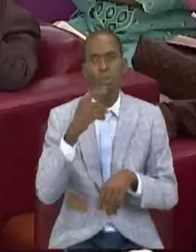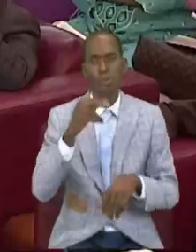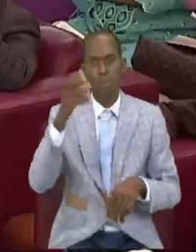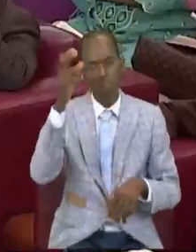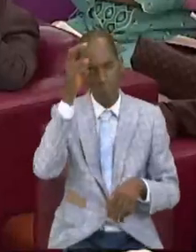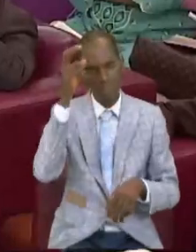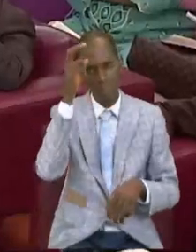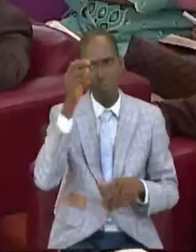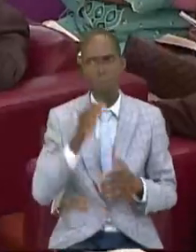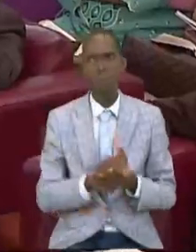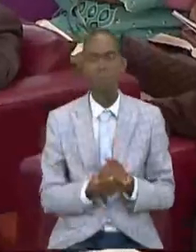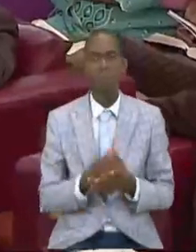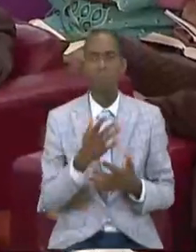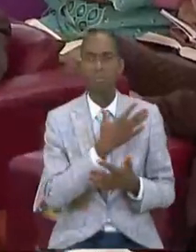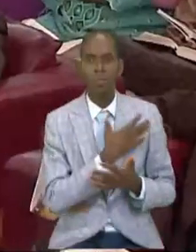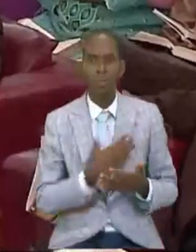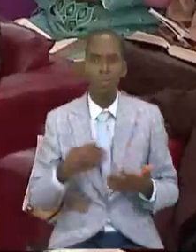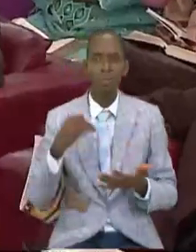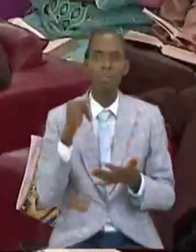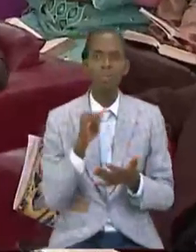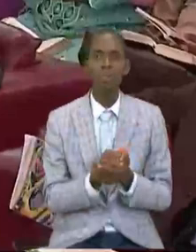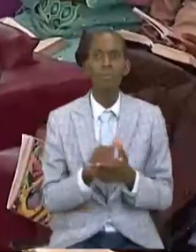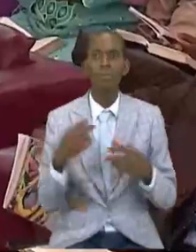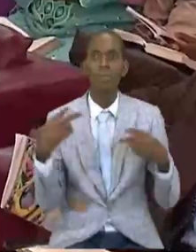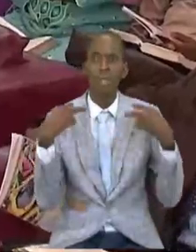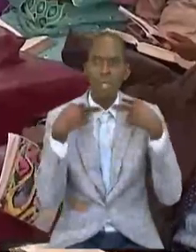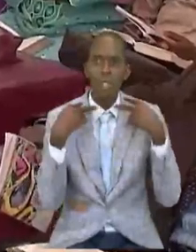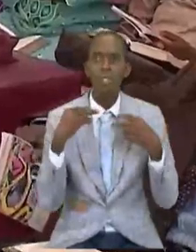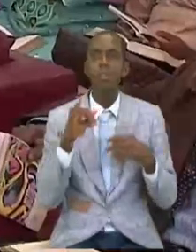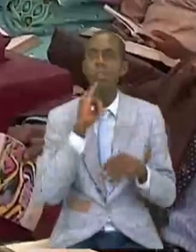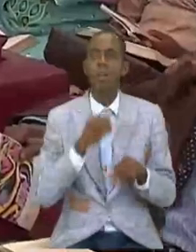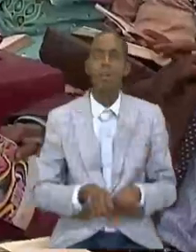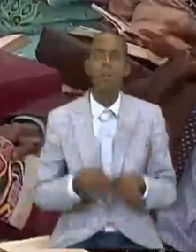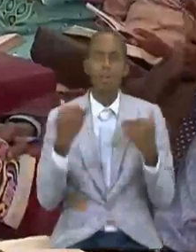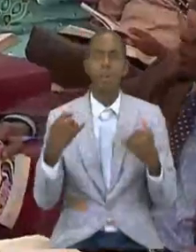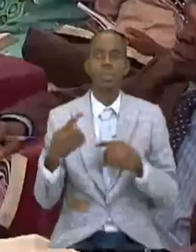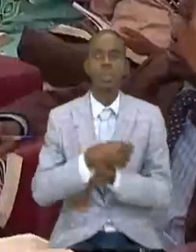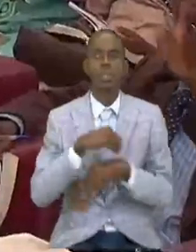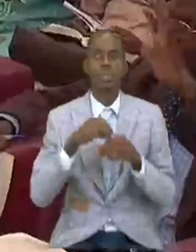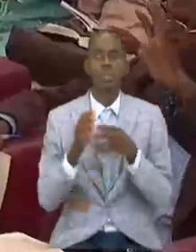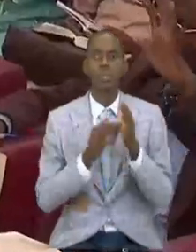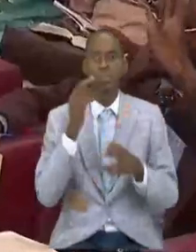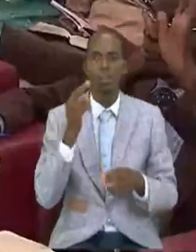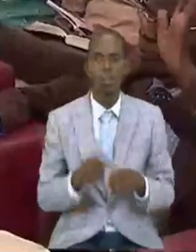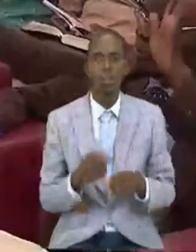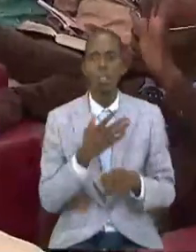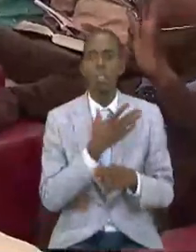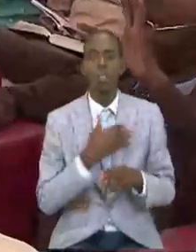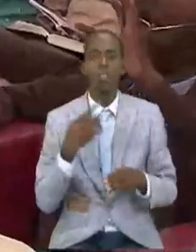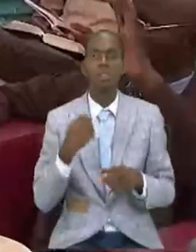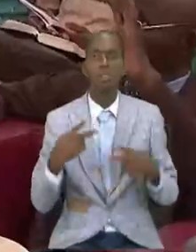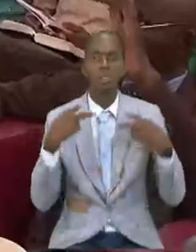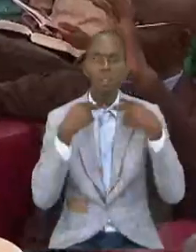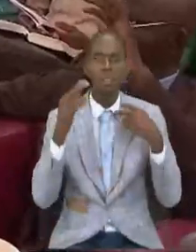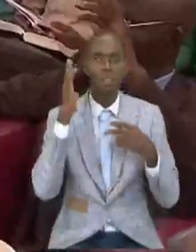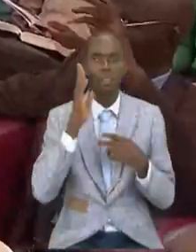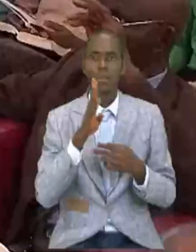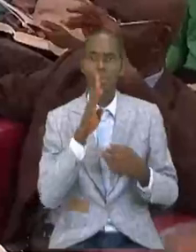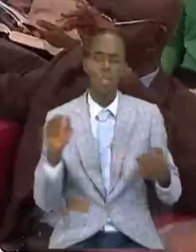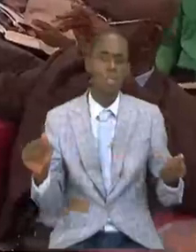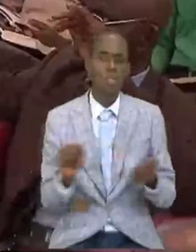l'œuvre du diable. Et le joug là est brisé ce jour. Et le joug là,